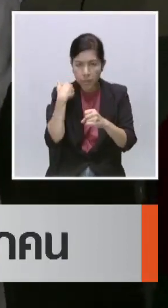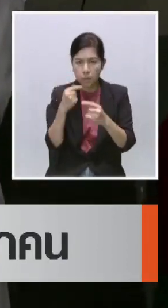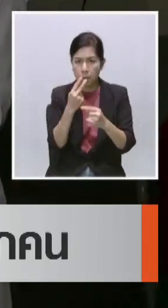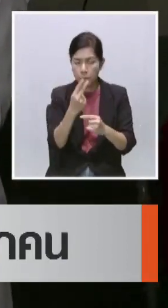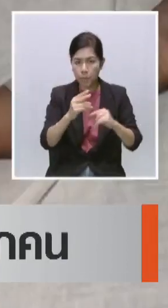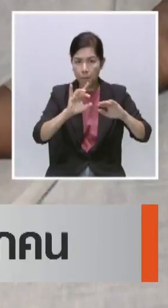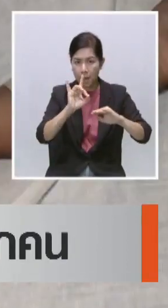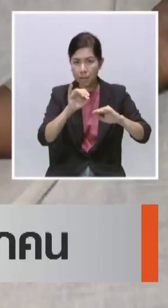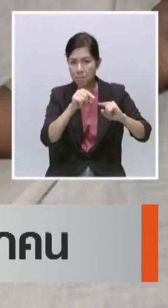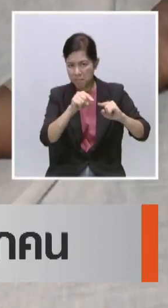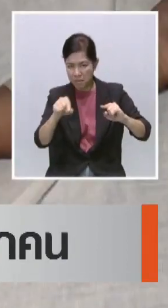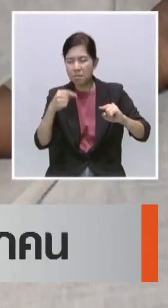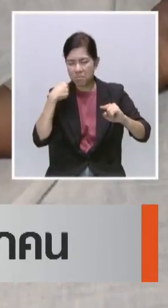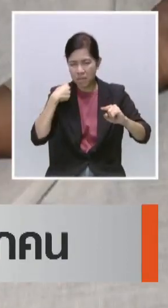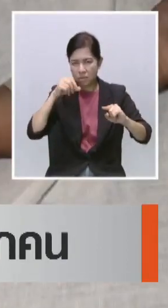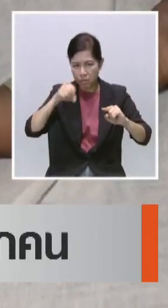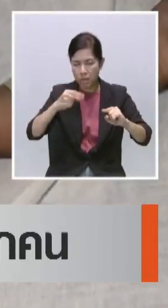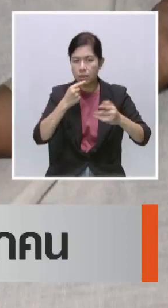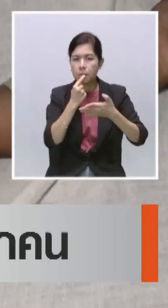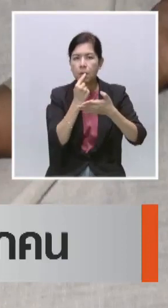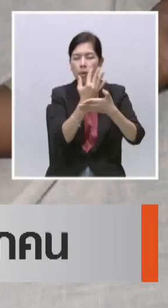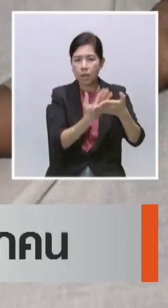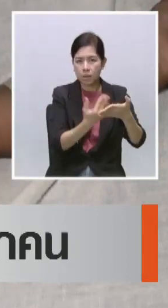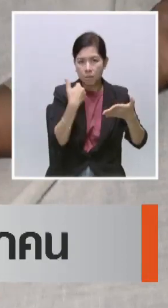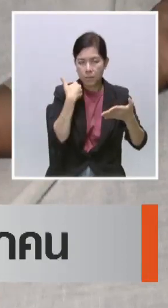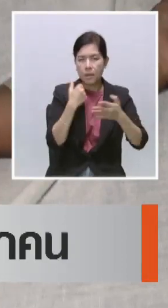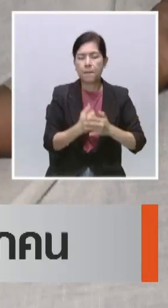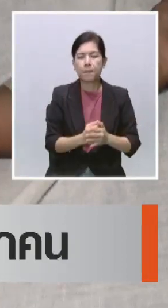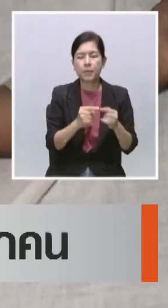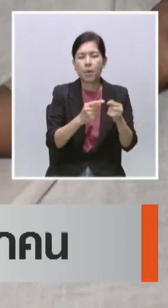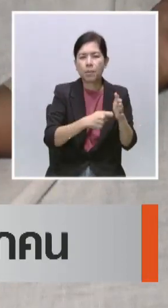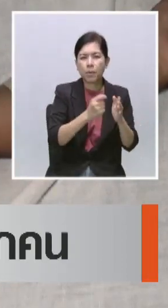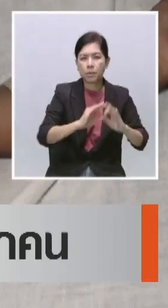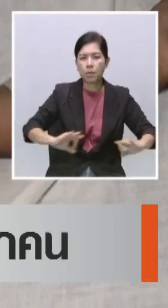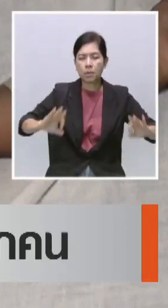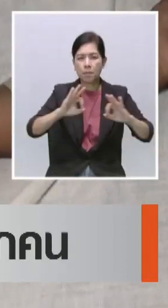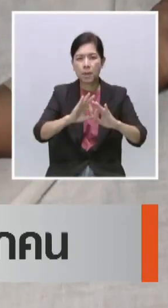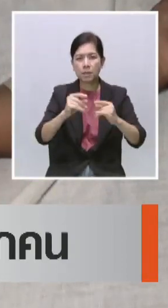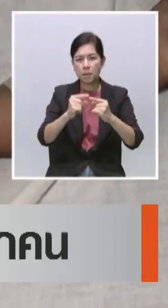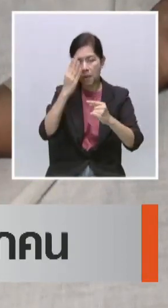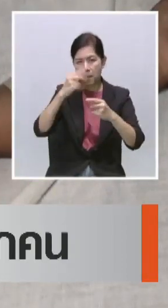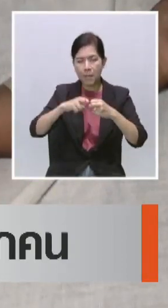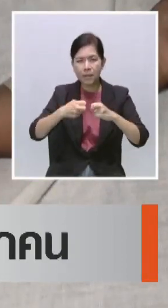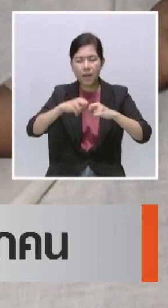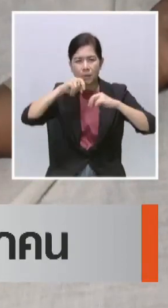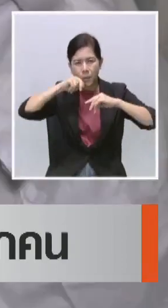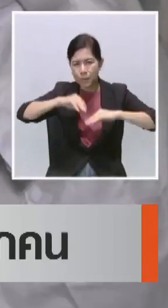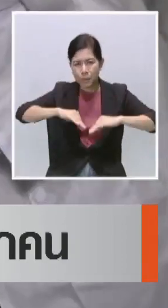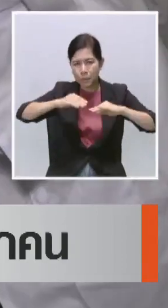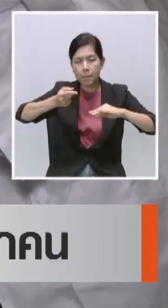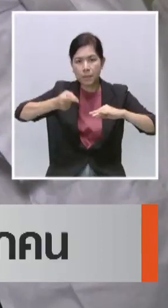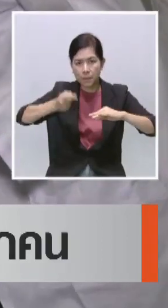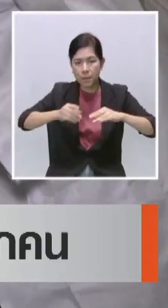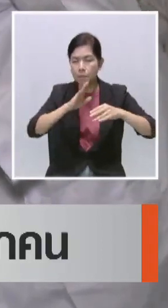างนั้นคือไข้เลือดออกส่วนสาเหตุหลักที่ทำให้ผู้ป่วยเพิ่มขึ้นอย่างรวดเร็วคือน้ำท่วมขังและน้ำนิ่งซึ่งคนที่ไม่มี